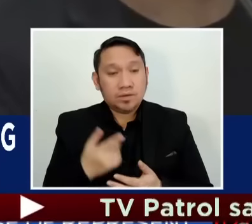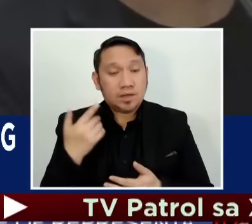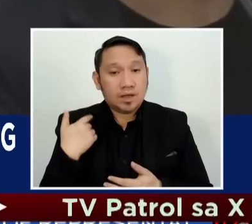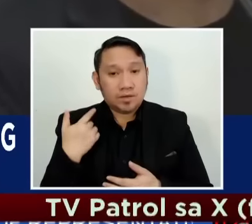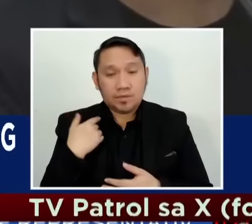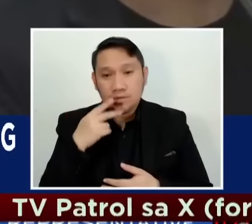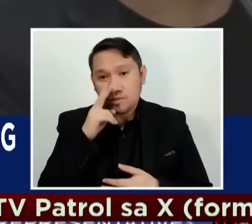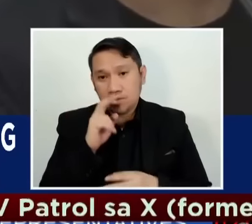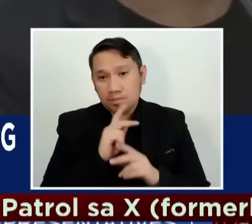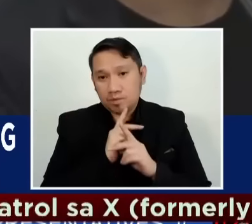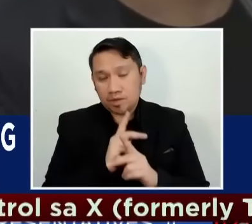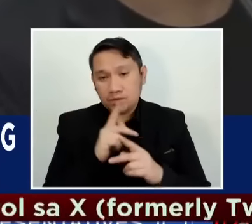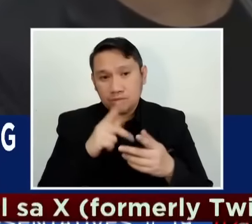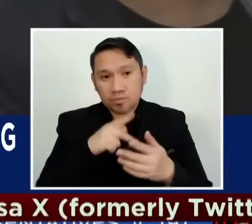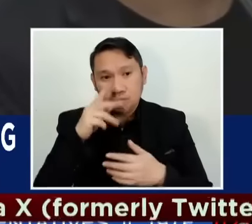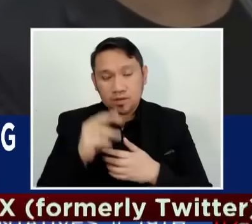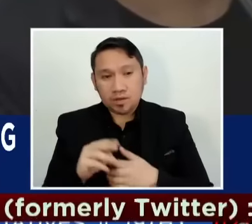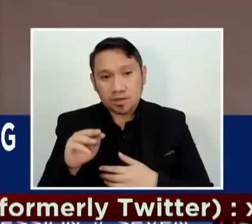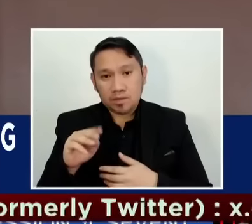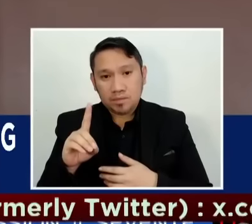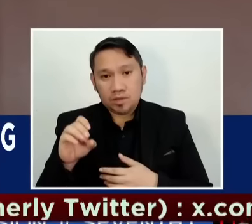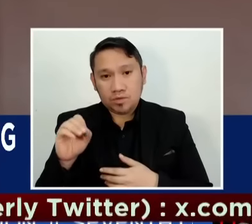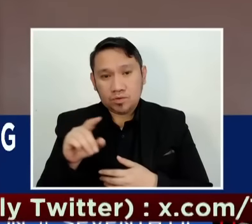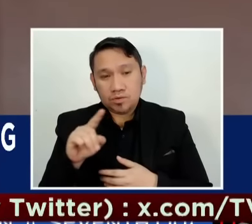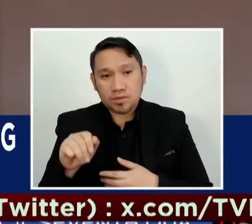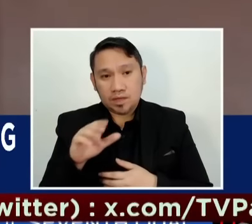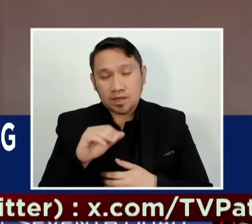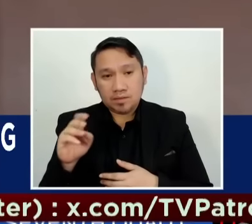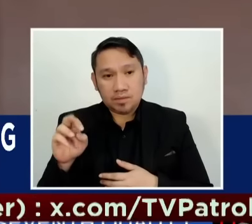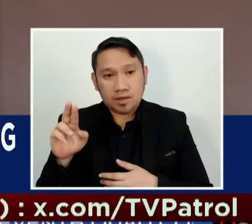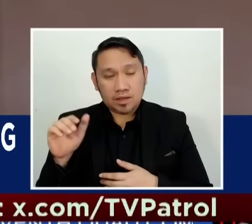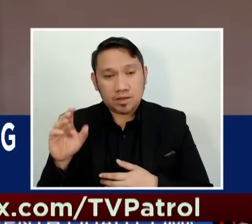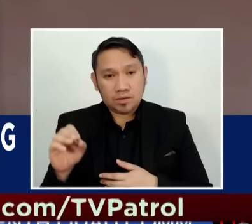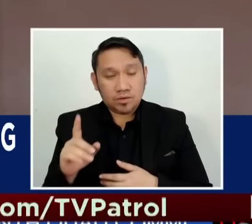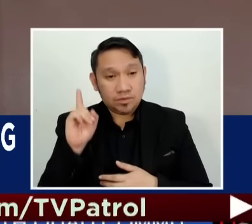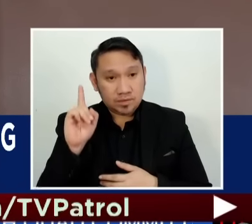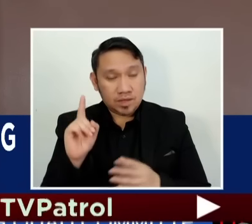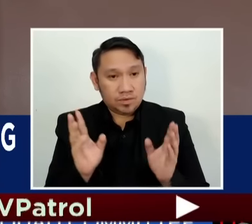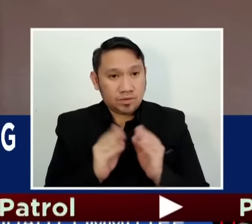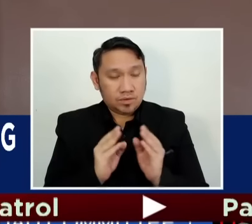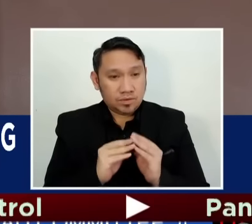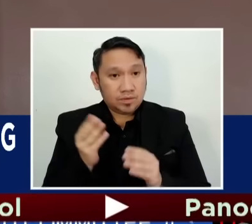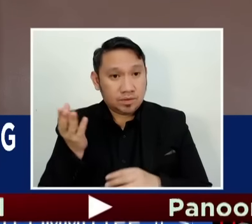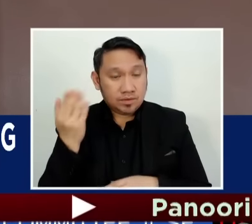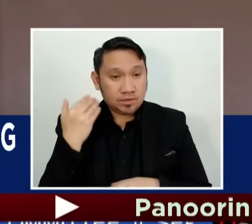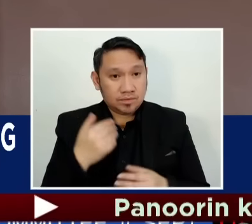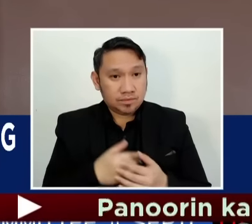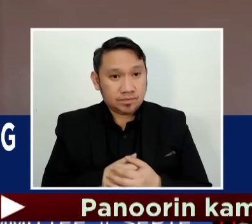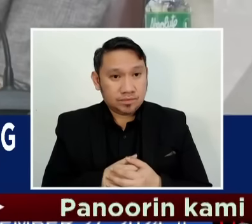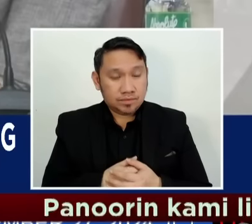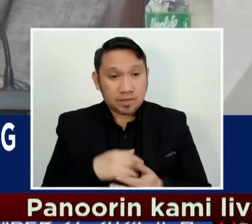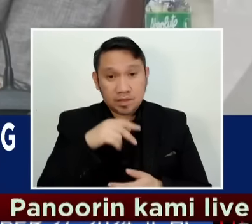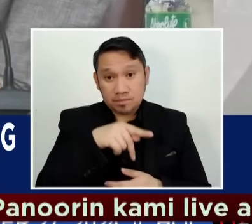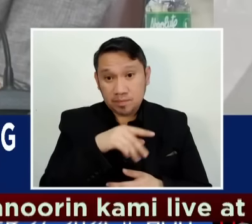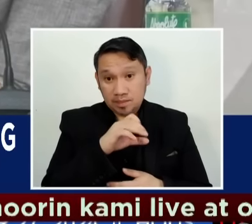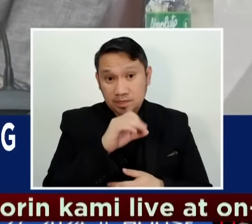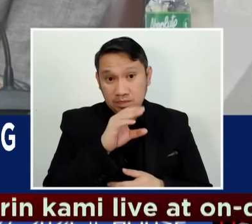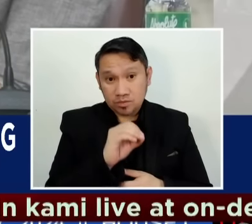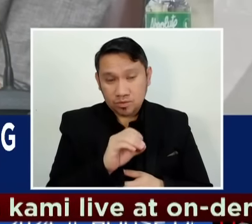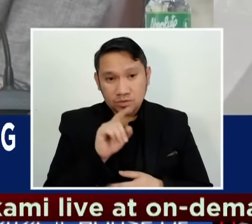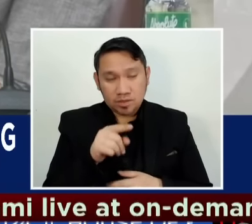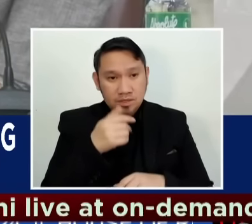witness protection program sina Mendoza at Mariano. Lumabas din sa Quadcom hearing na noong GM ng PCSO si Garma,